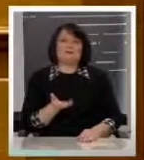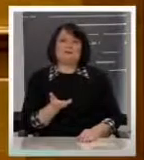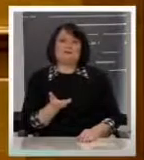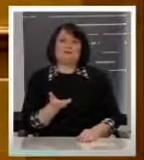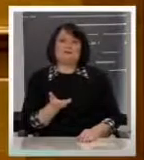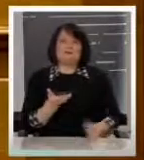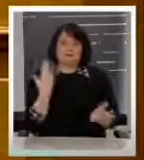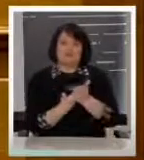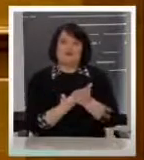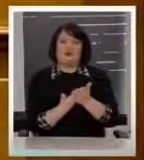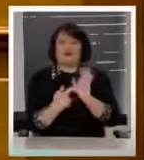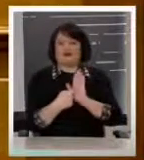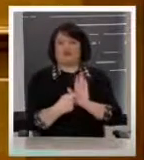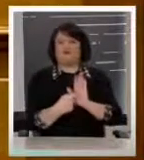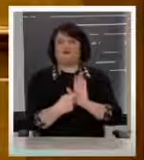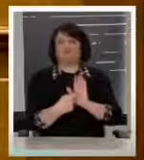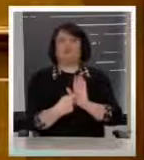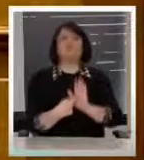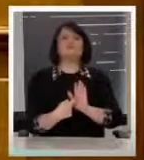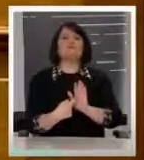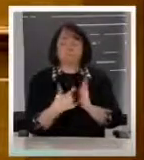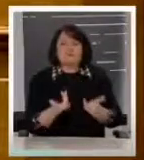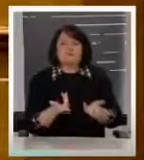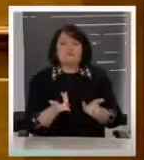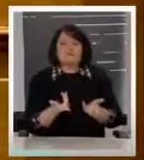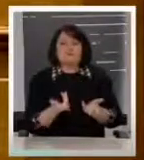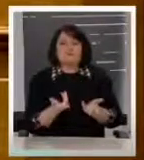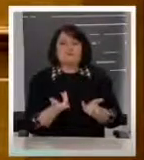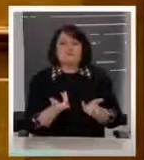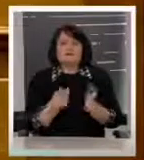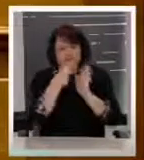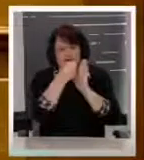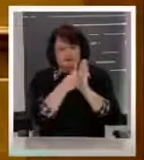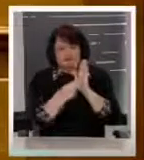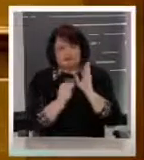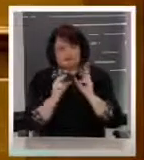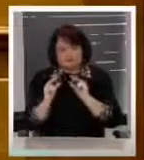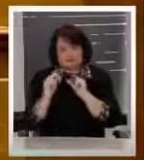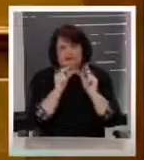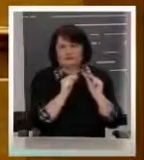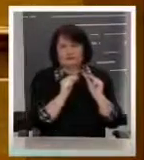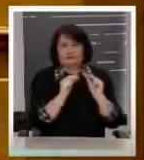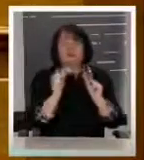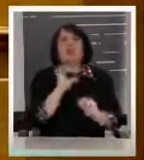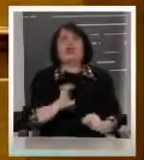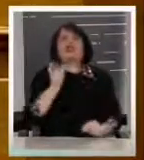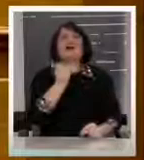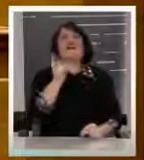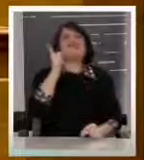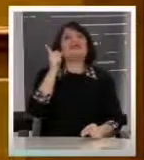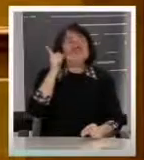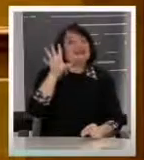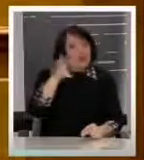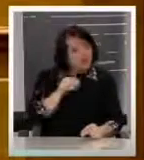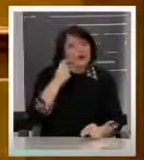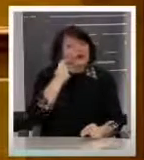την αλήθεια αυτή την αποδεικνύουμε ακριβώς από τις ατζέντες διαλόγου με τους δανειστές, κύριε Ραβάκη. Θέλω να